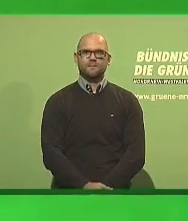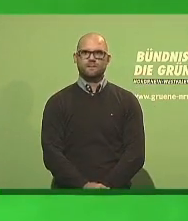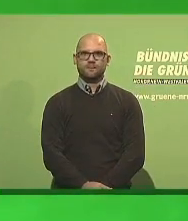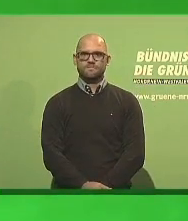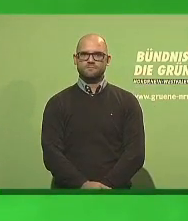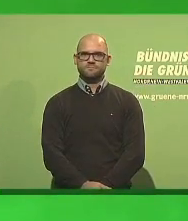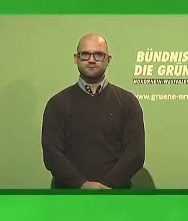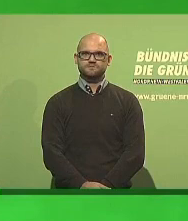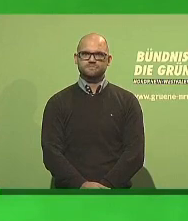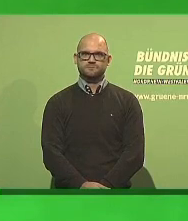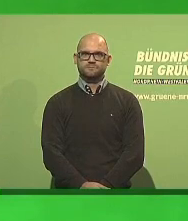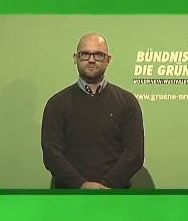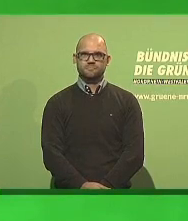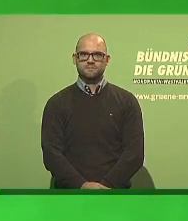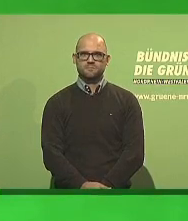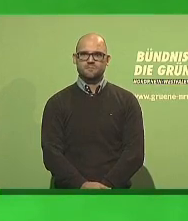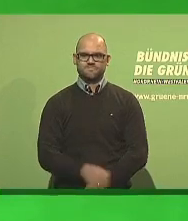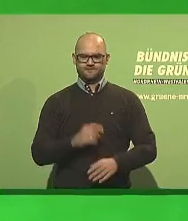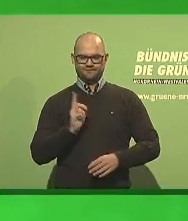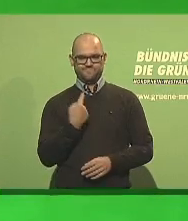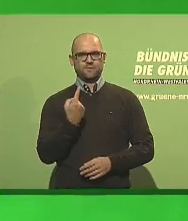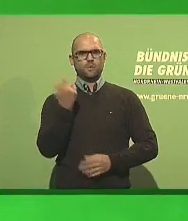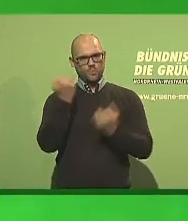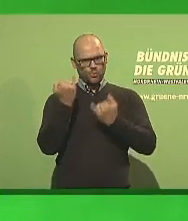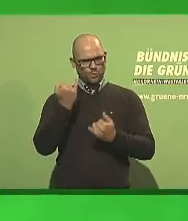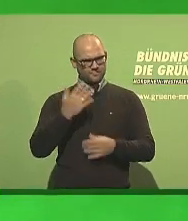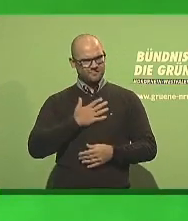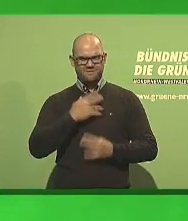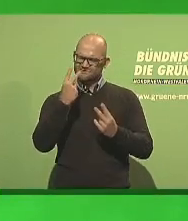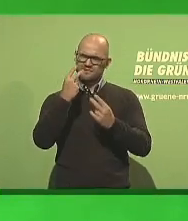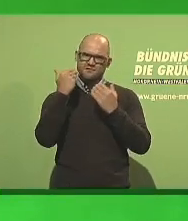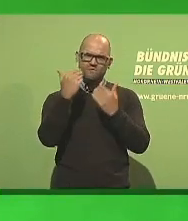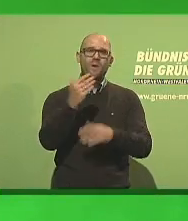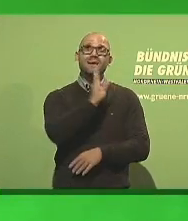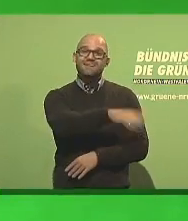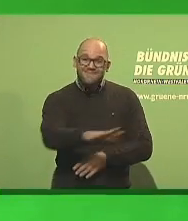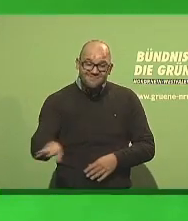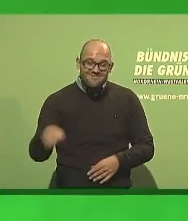Für uns Grüne ist Familie da, wo Kinder sind und wo Menschen